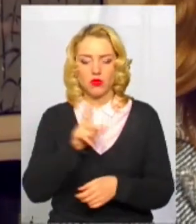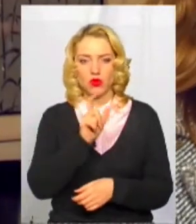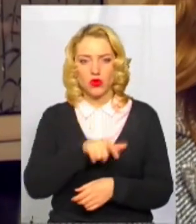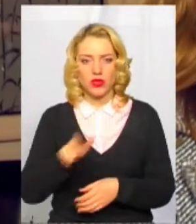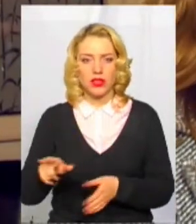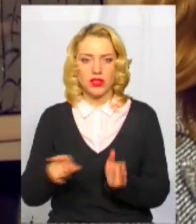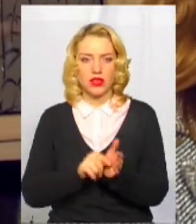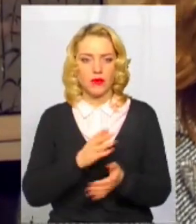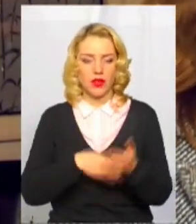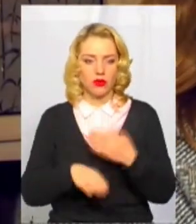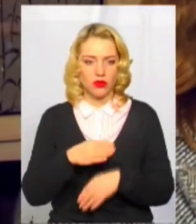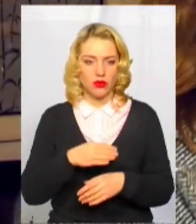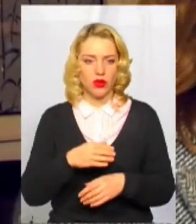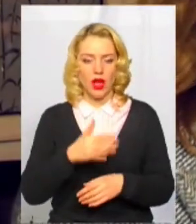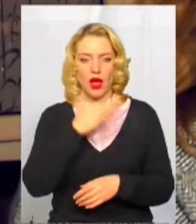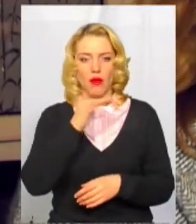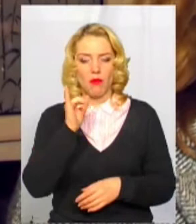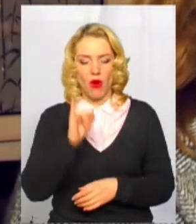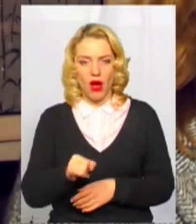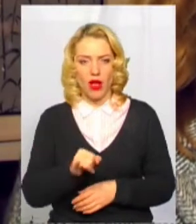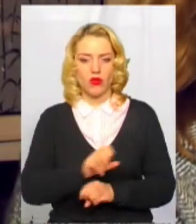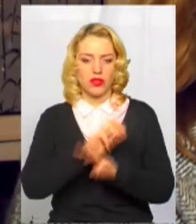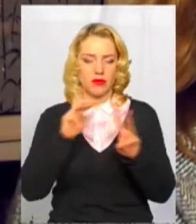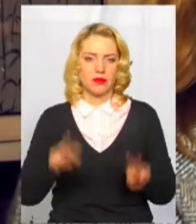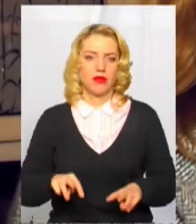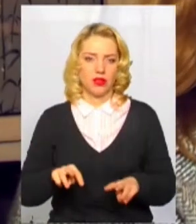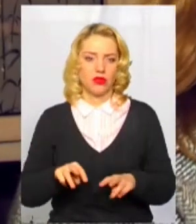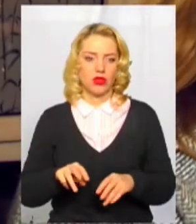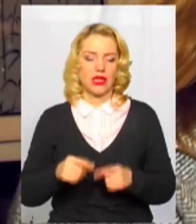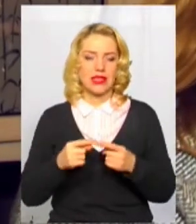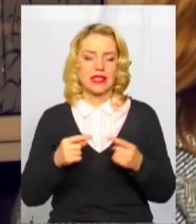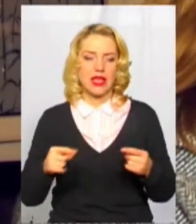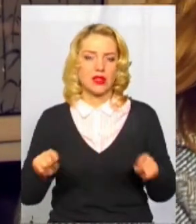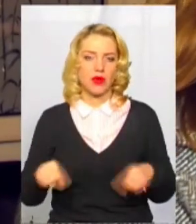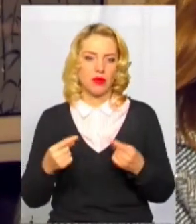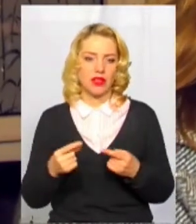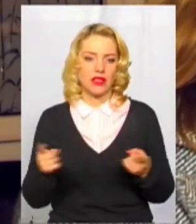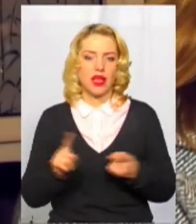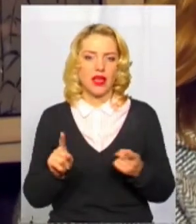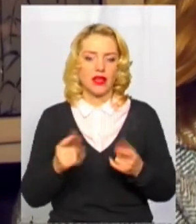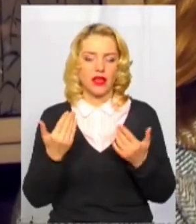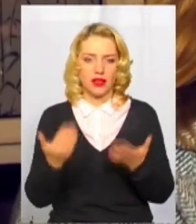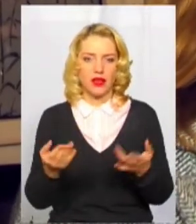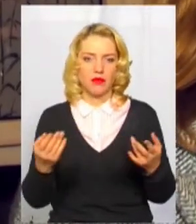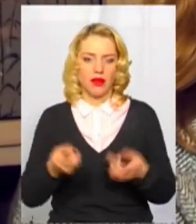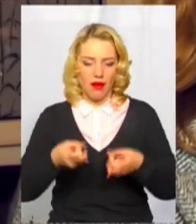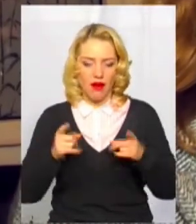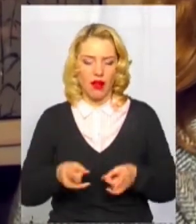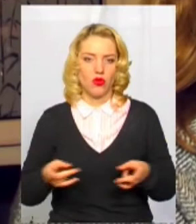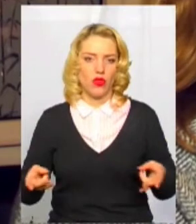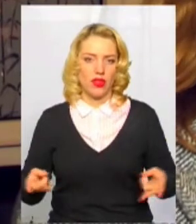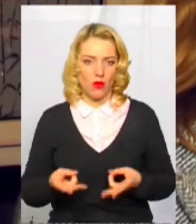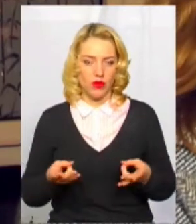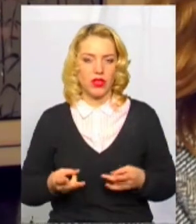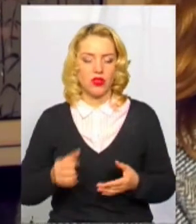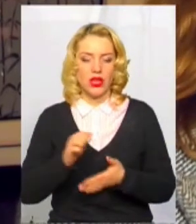інвалідністю дуже погано забезпечуються відповідні засоби реабілітації, які їм реально необхідні. А все